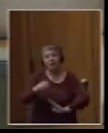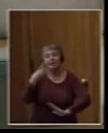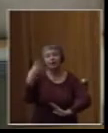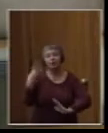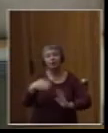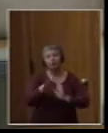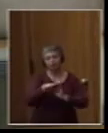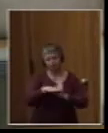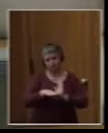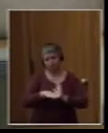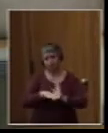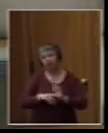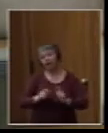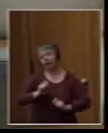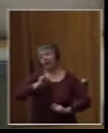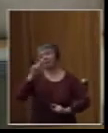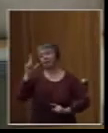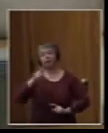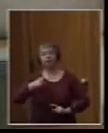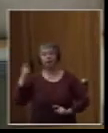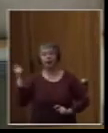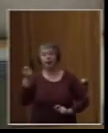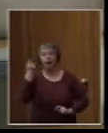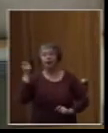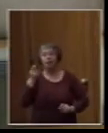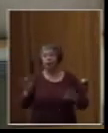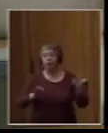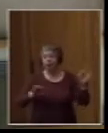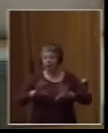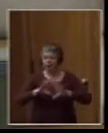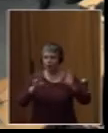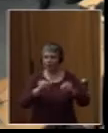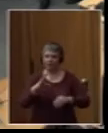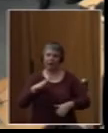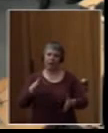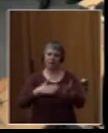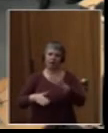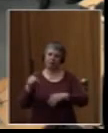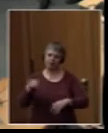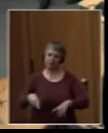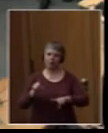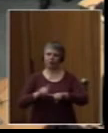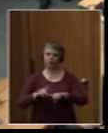ενός εθνικού σχεδίου για την αναπηρία στη χώρα μας. Ευχαριστώ πολύ.